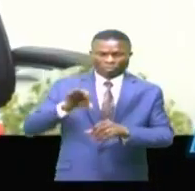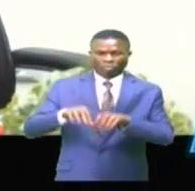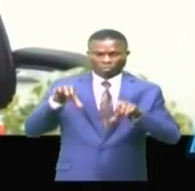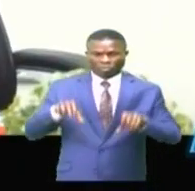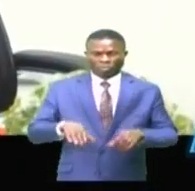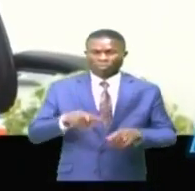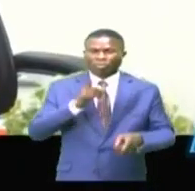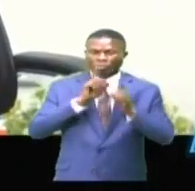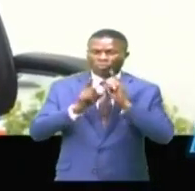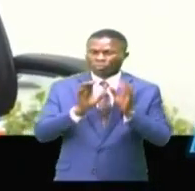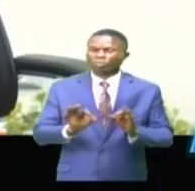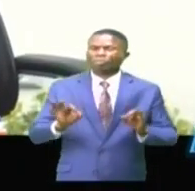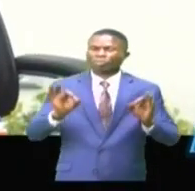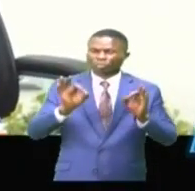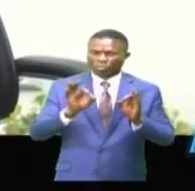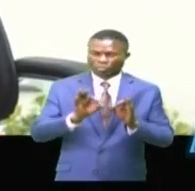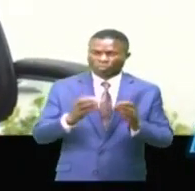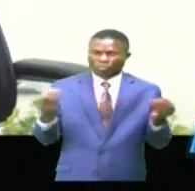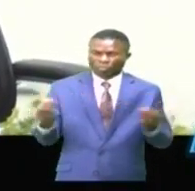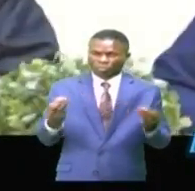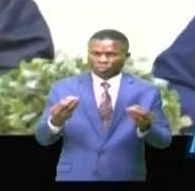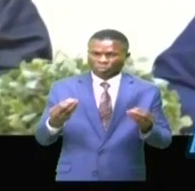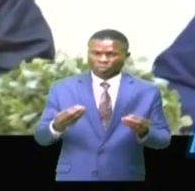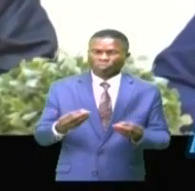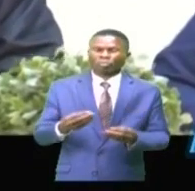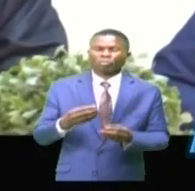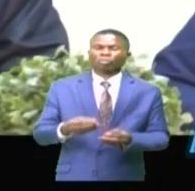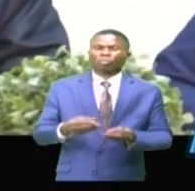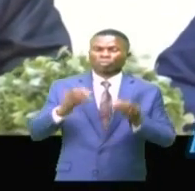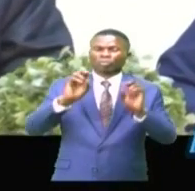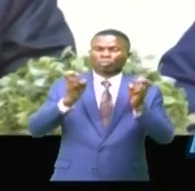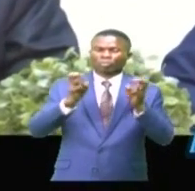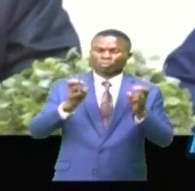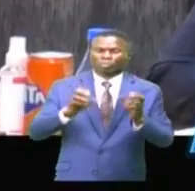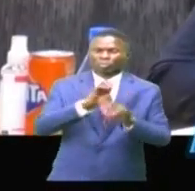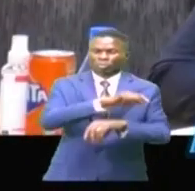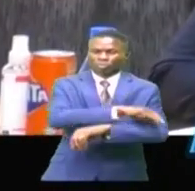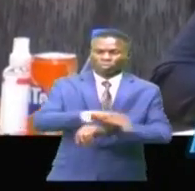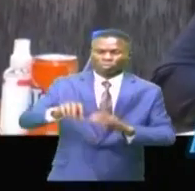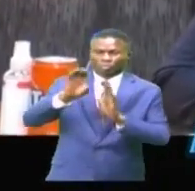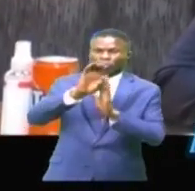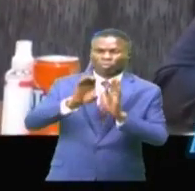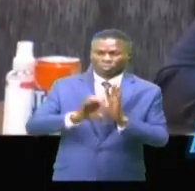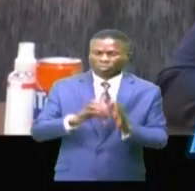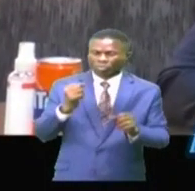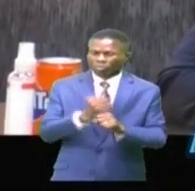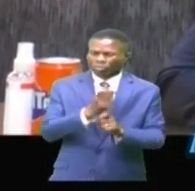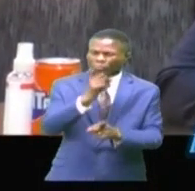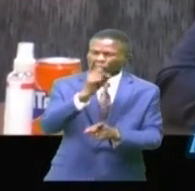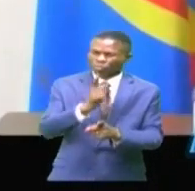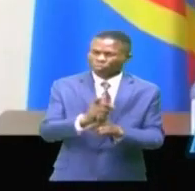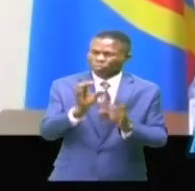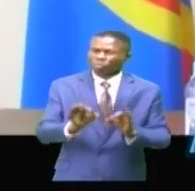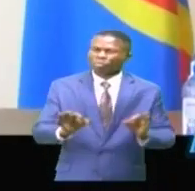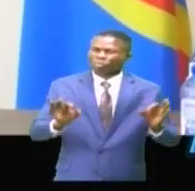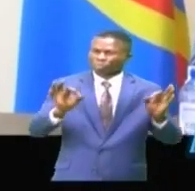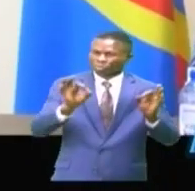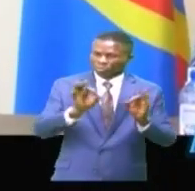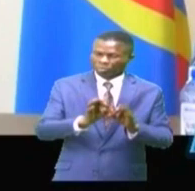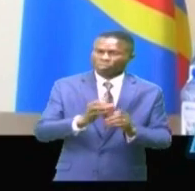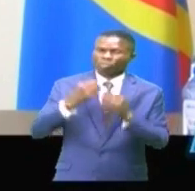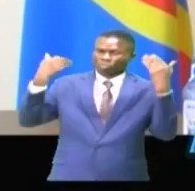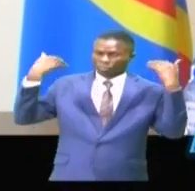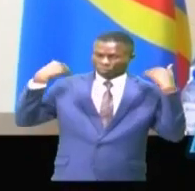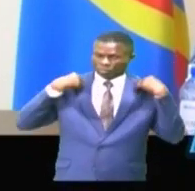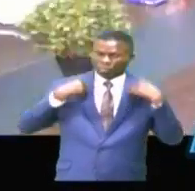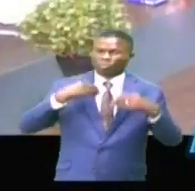un entretien fructueux à la mesure des sujets abordés la Cour constitutionnelle joue effectivement son rôle du garant